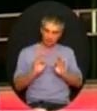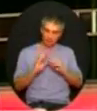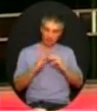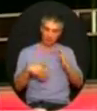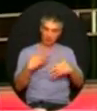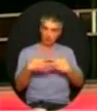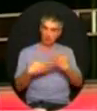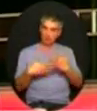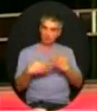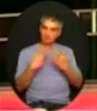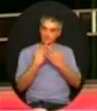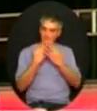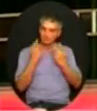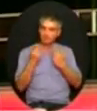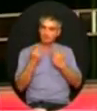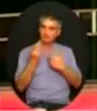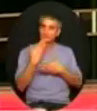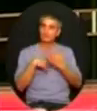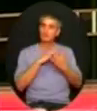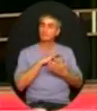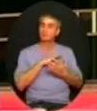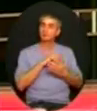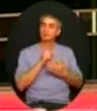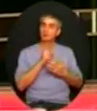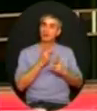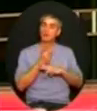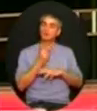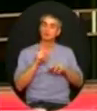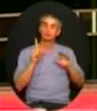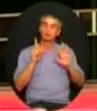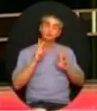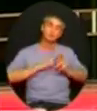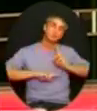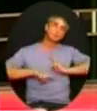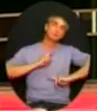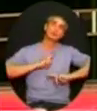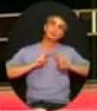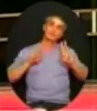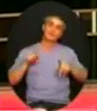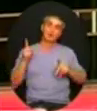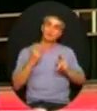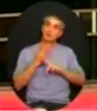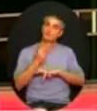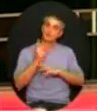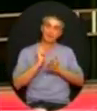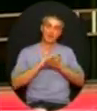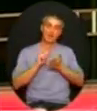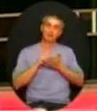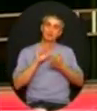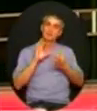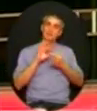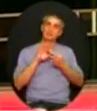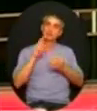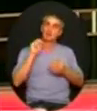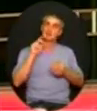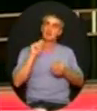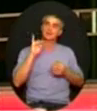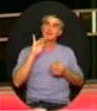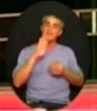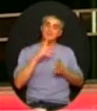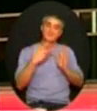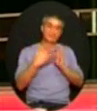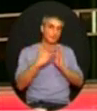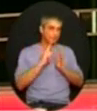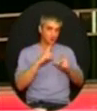הלאה וכן הלאה. מסתבר שיוצאי חבר העמים עוברים 7 מדורי גיהנום. הם עוברים דרך לשכת הקשר נתיב ובודקים...